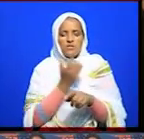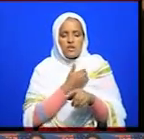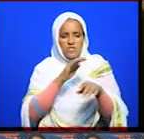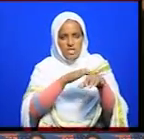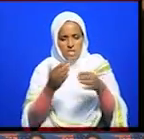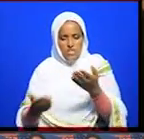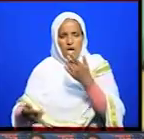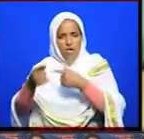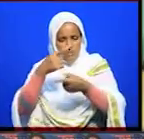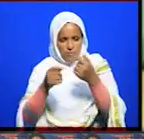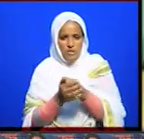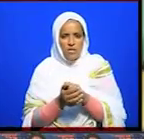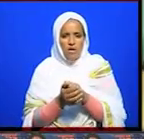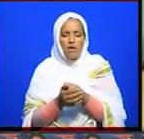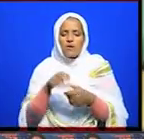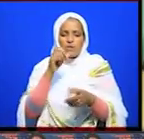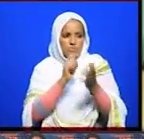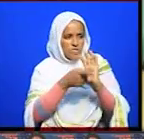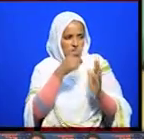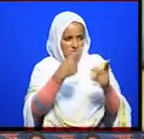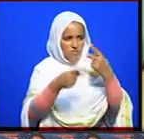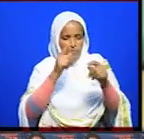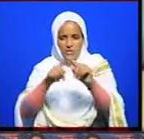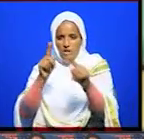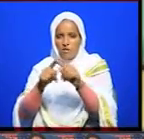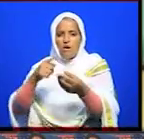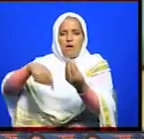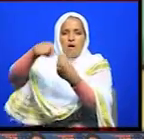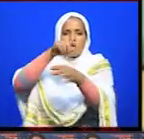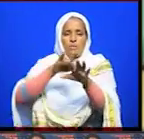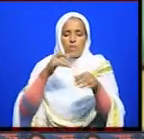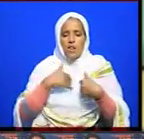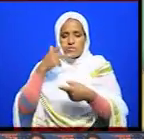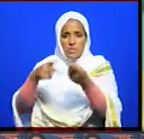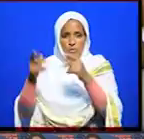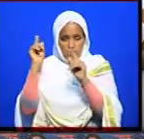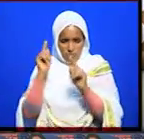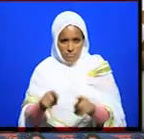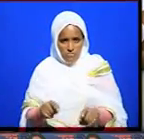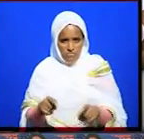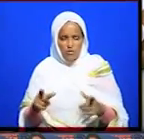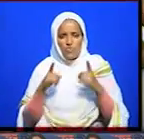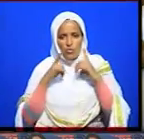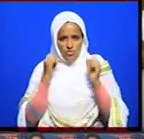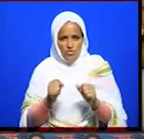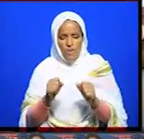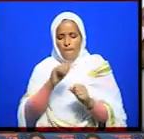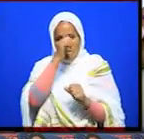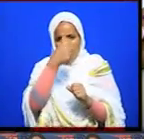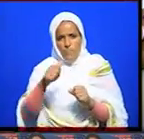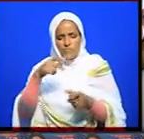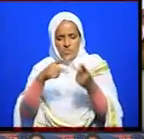ጋር እንመለሳለን። እስቲ እናታችን እንደው እንግዳ ሲመጣ የተለያየ ዘመድ በተለያየ አካባቢ ያለ